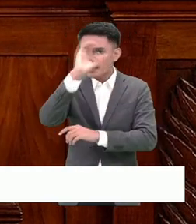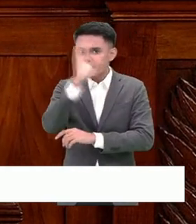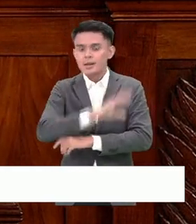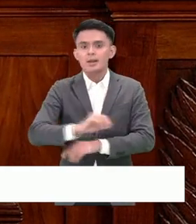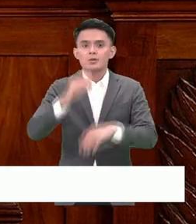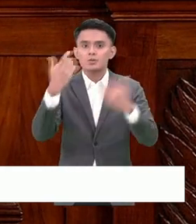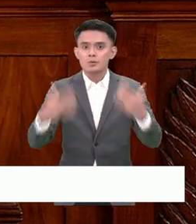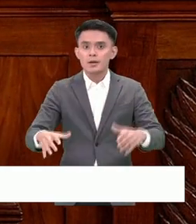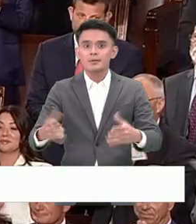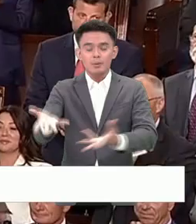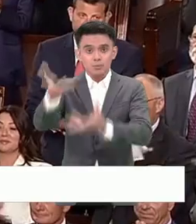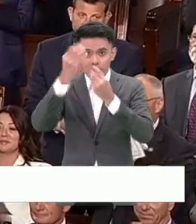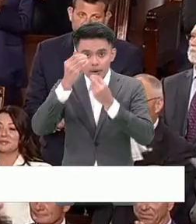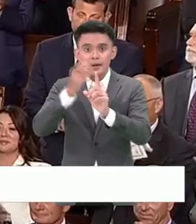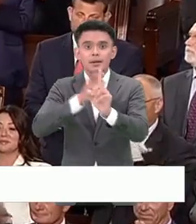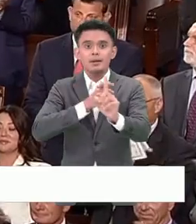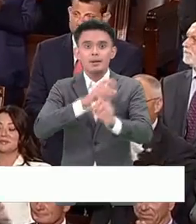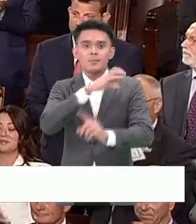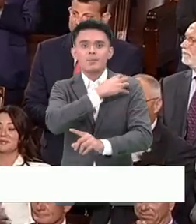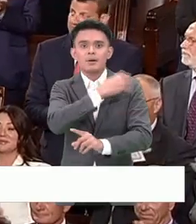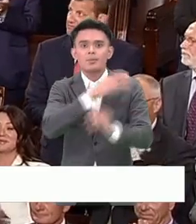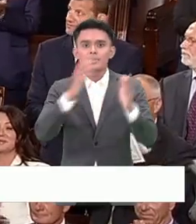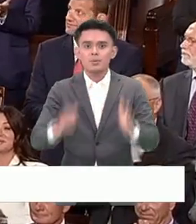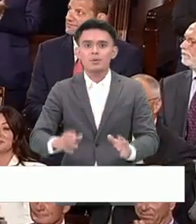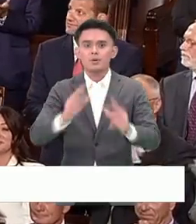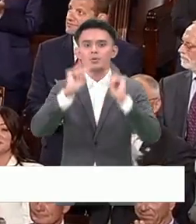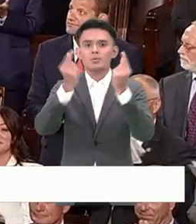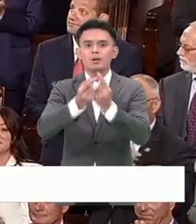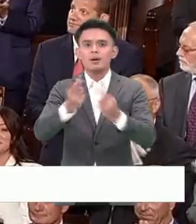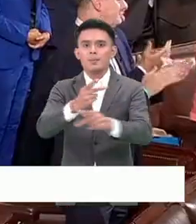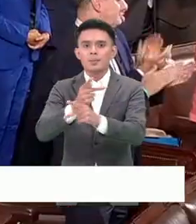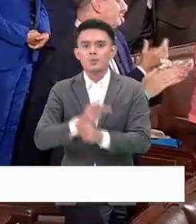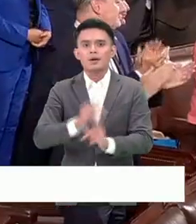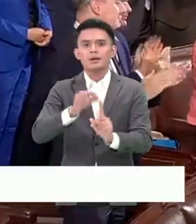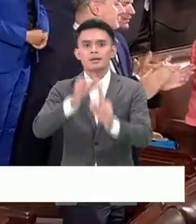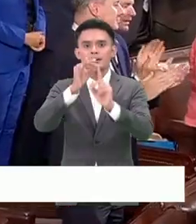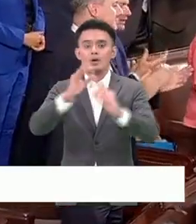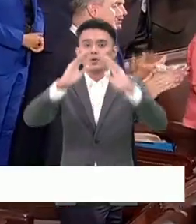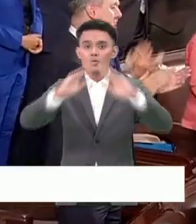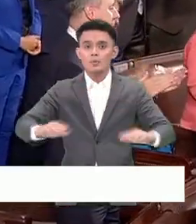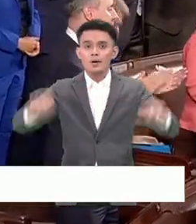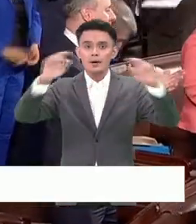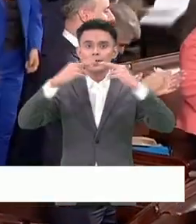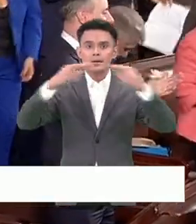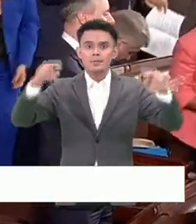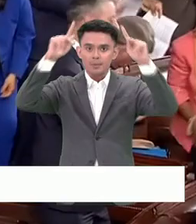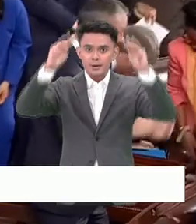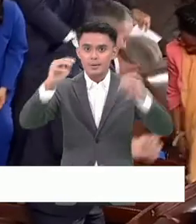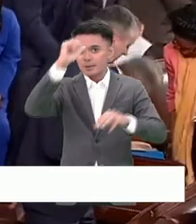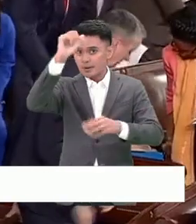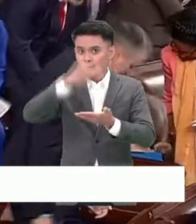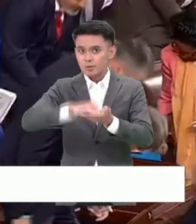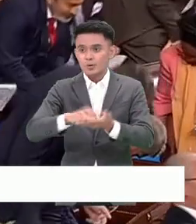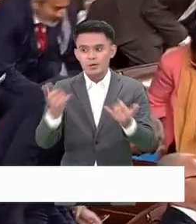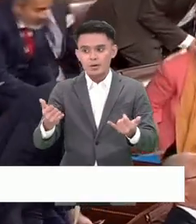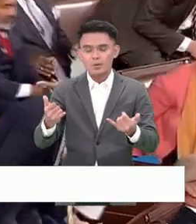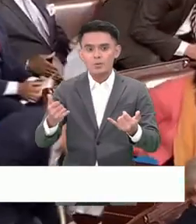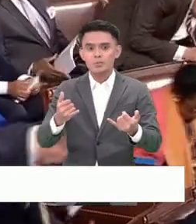selepas mendapat maklumat daripada pegawai kumpulan perlindungan khas kediaman resmi perdana menteri India itu berada di bawah